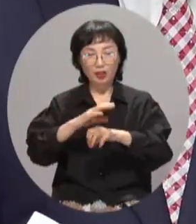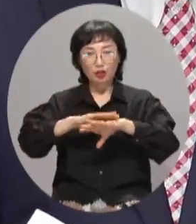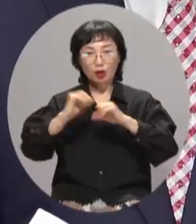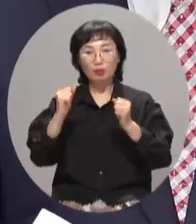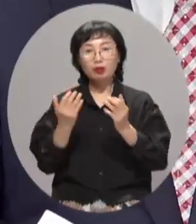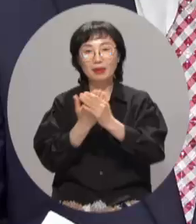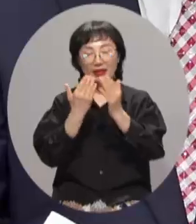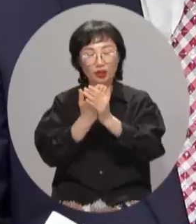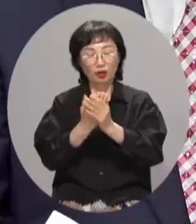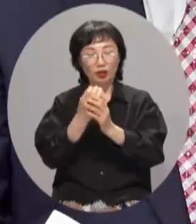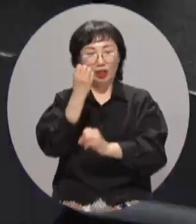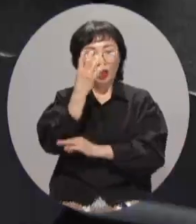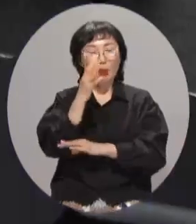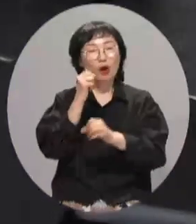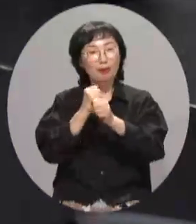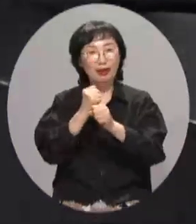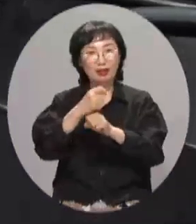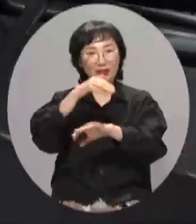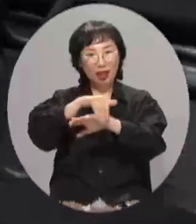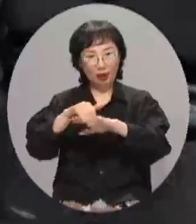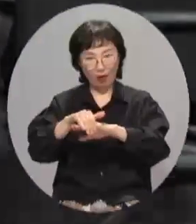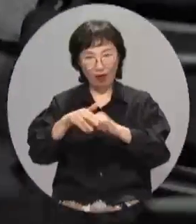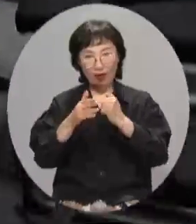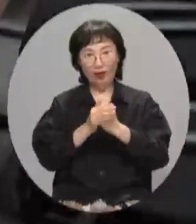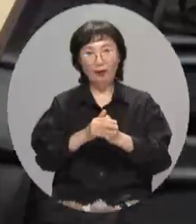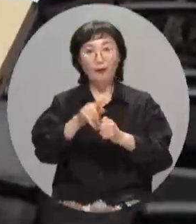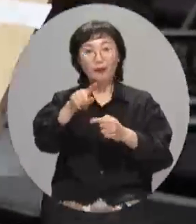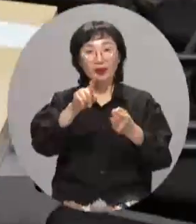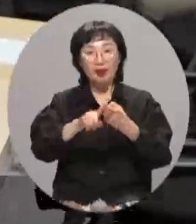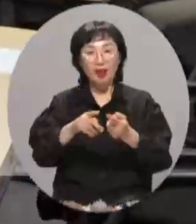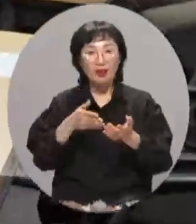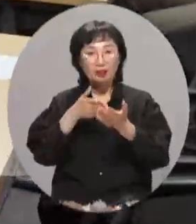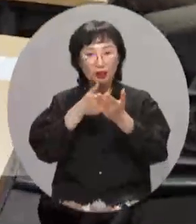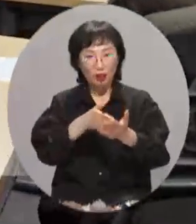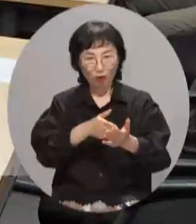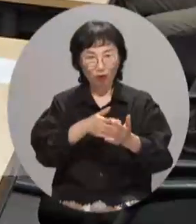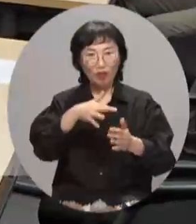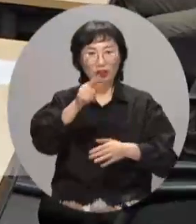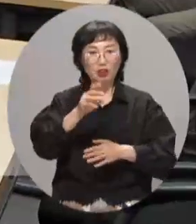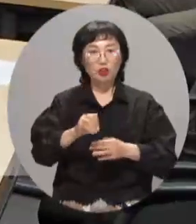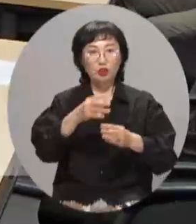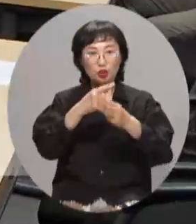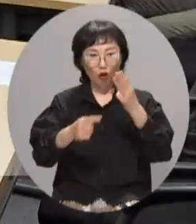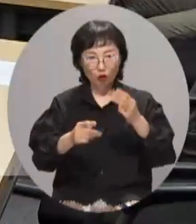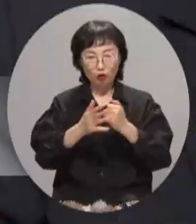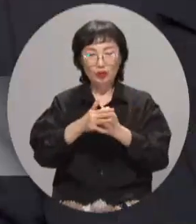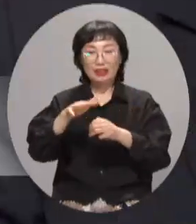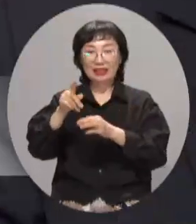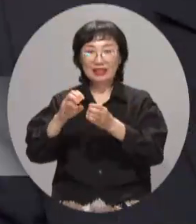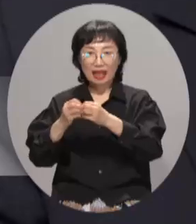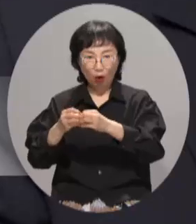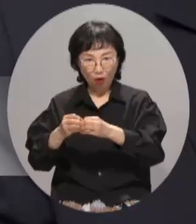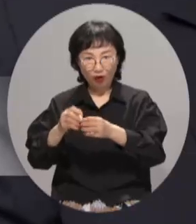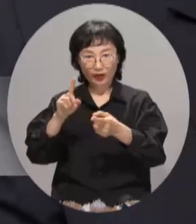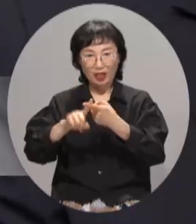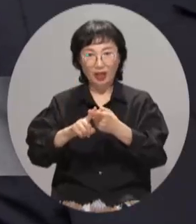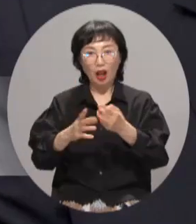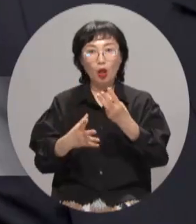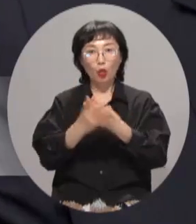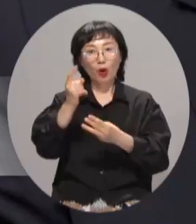전북발전의 전기를 마련하자는 것. 청주청원과 창원마산 진해의 사례를 언급하며 통합이 시대의